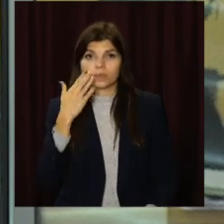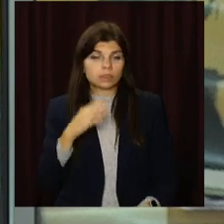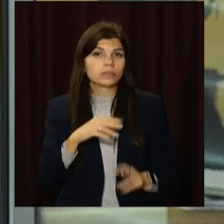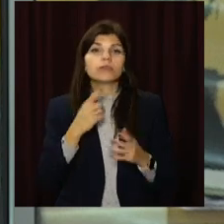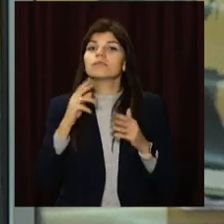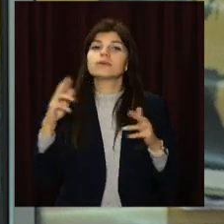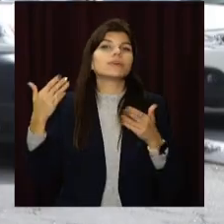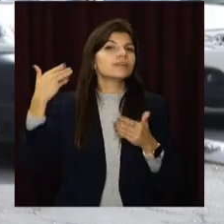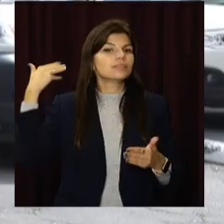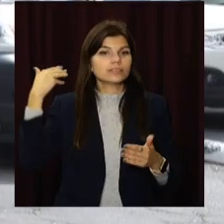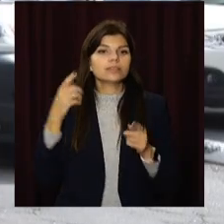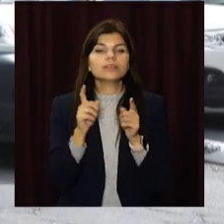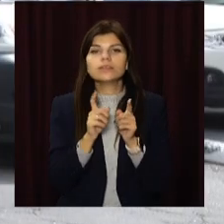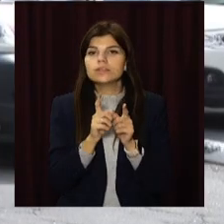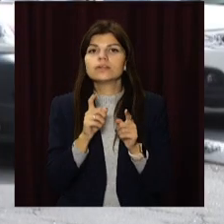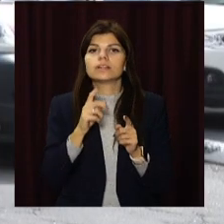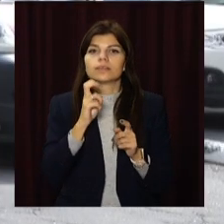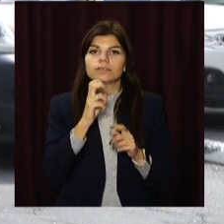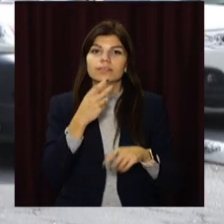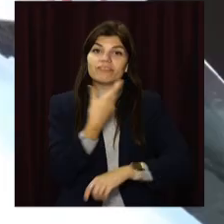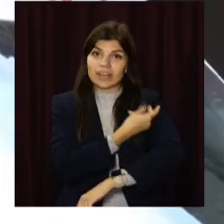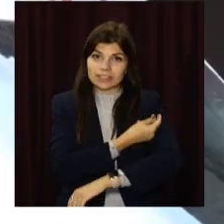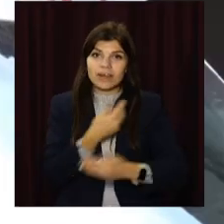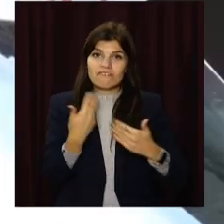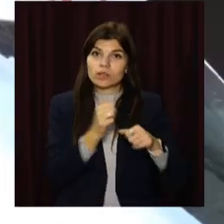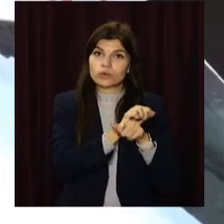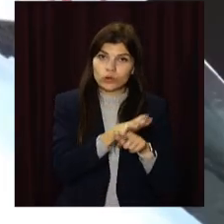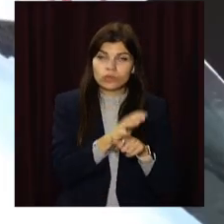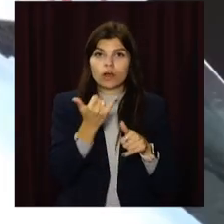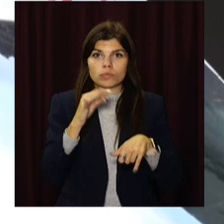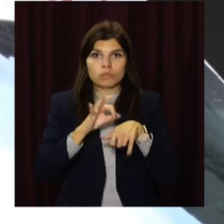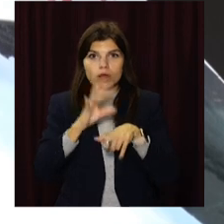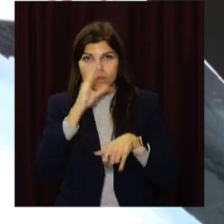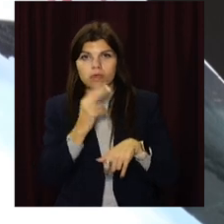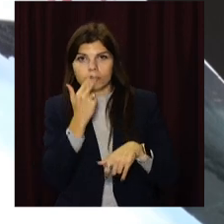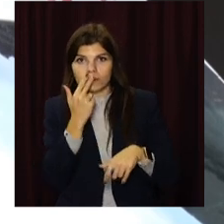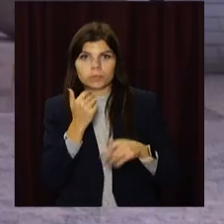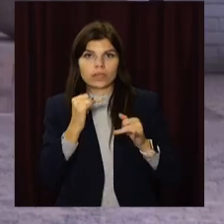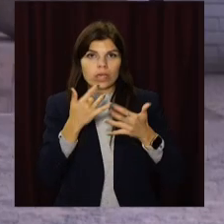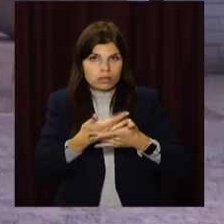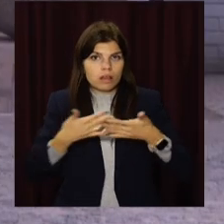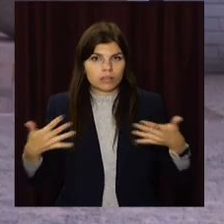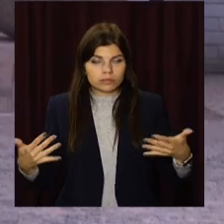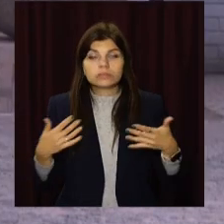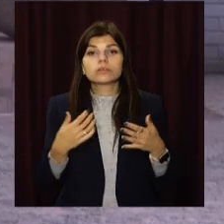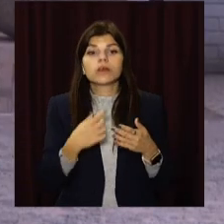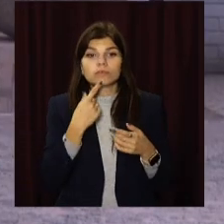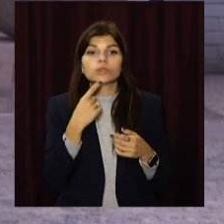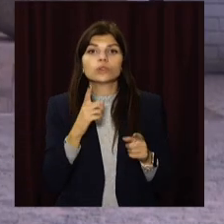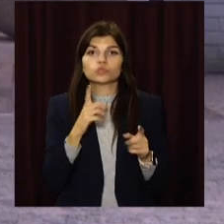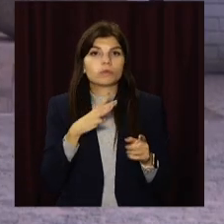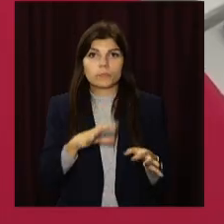Як і раніше, найефективнішою профілактикою є вакцинація, наголошують медики. Це знижує ризик захворювання і запобігає